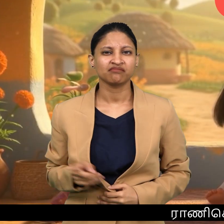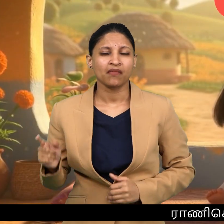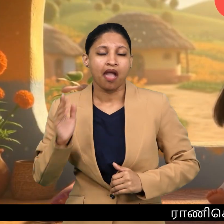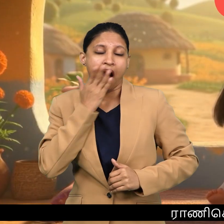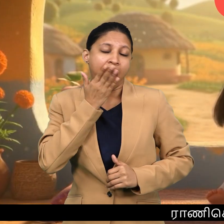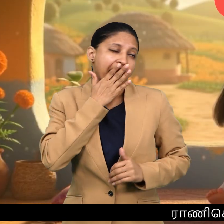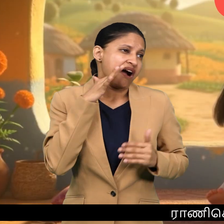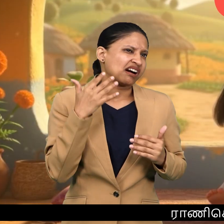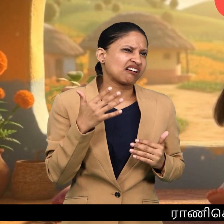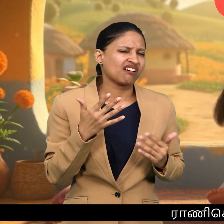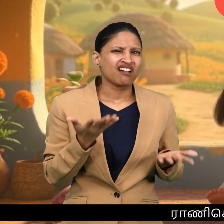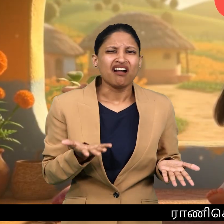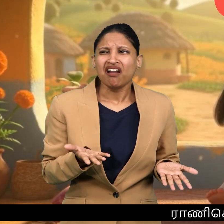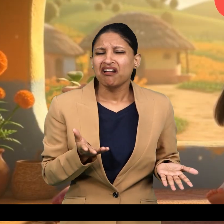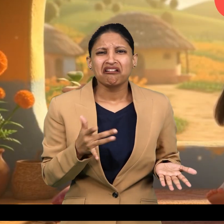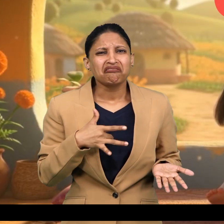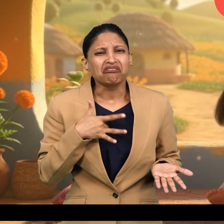ராணி கொட்டாவி விட்டு,